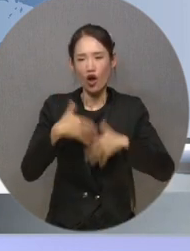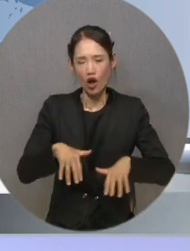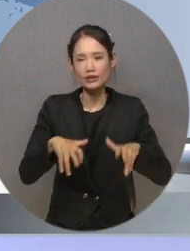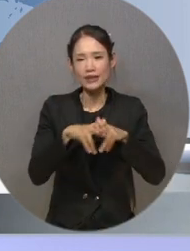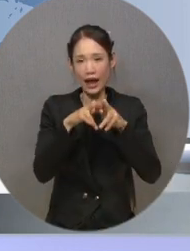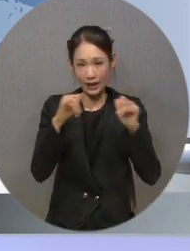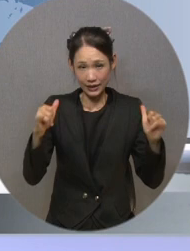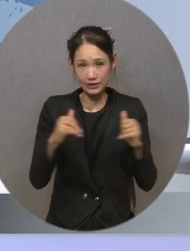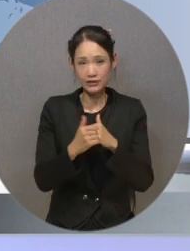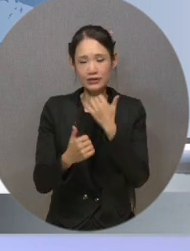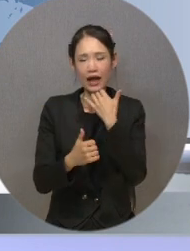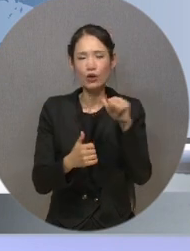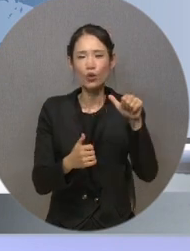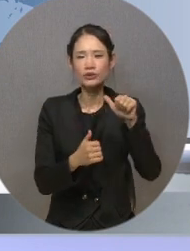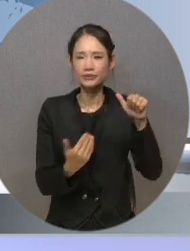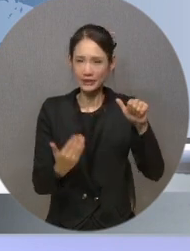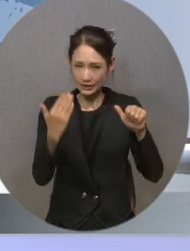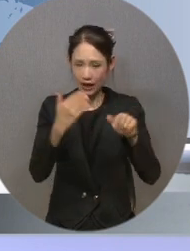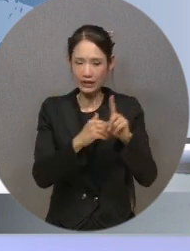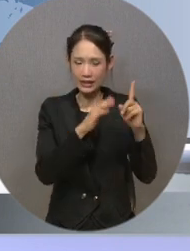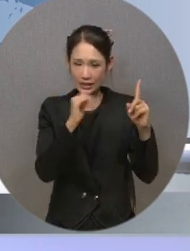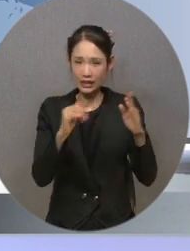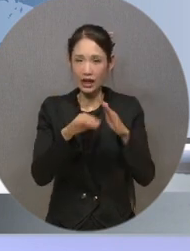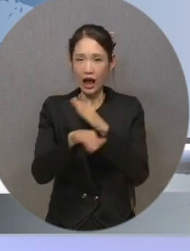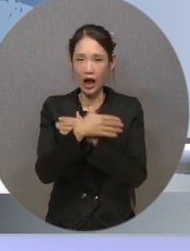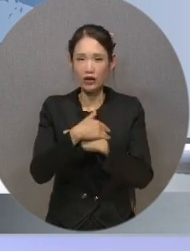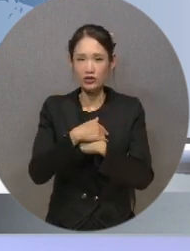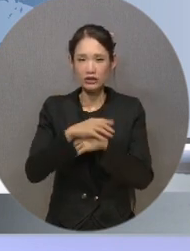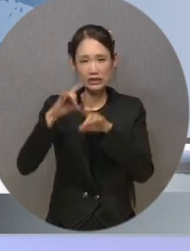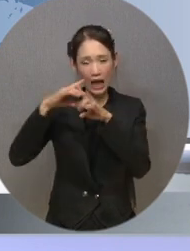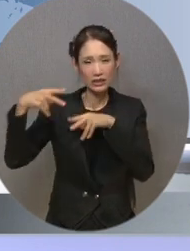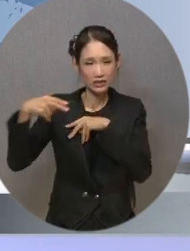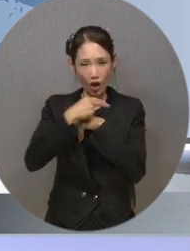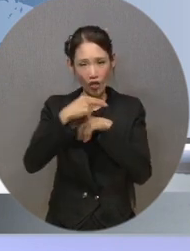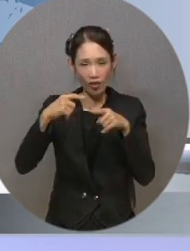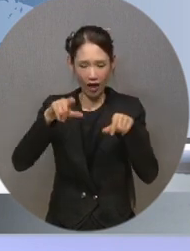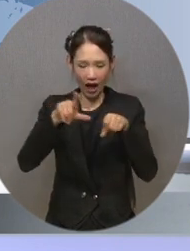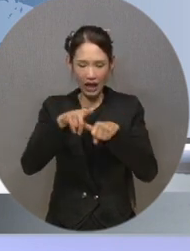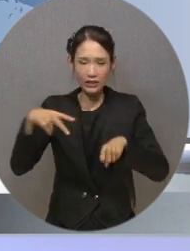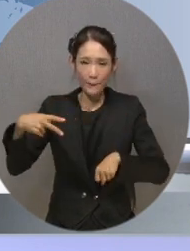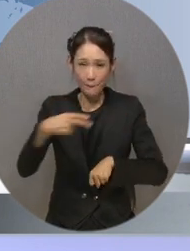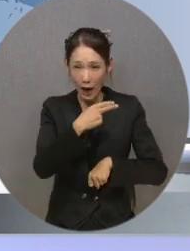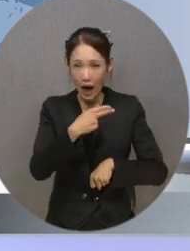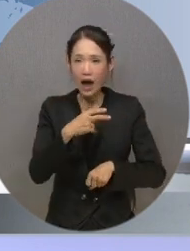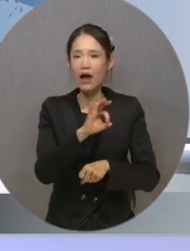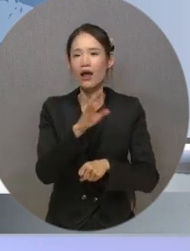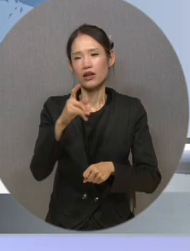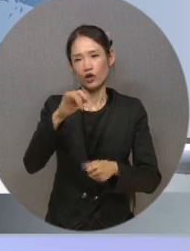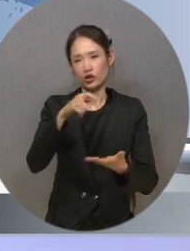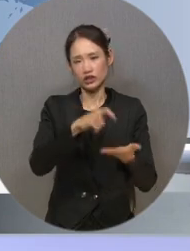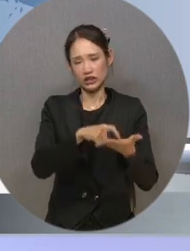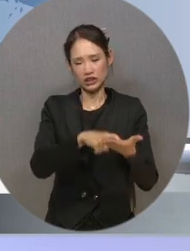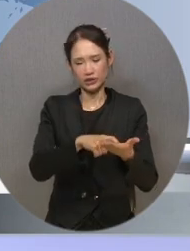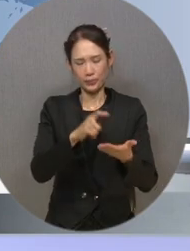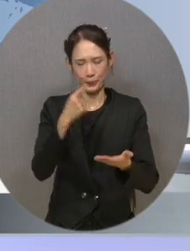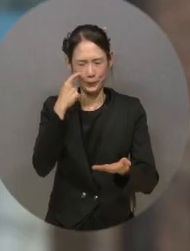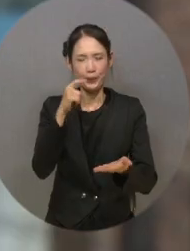장애인, 50세 이상 1인 가구 중 단전, 단가스 등 에너지 취약 가구가 발굴 대상에 포함됩니다.